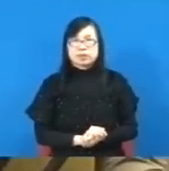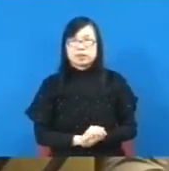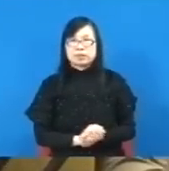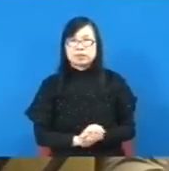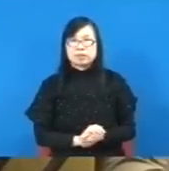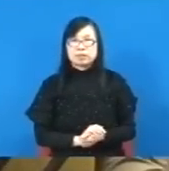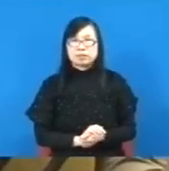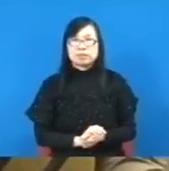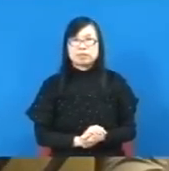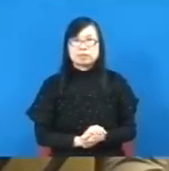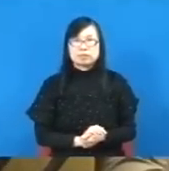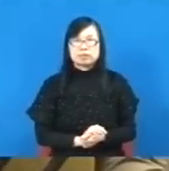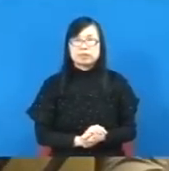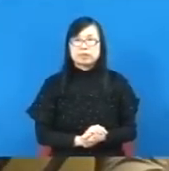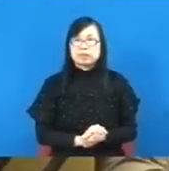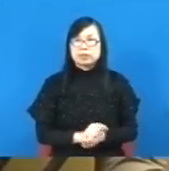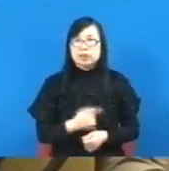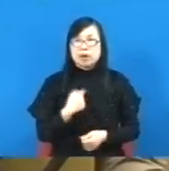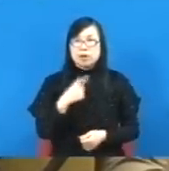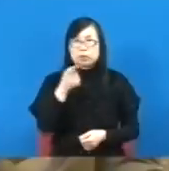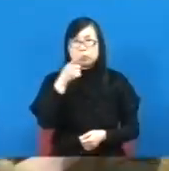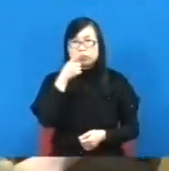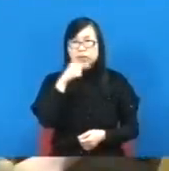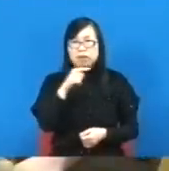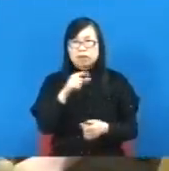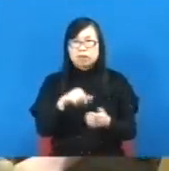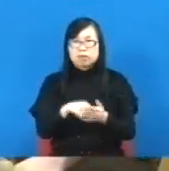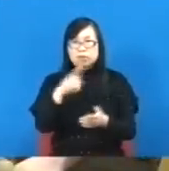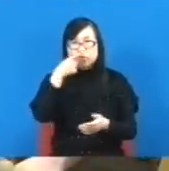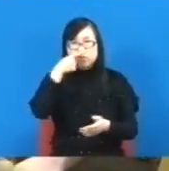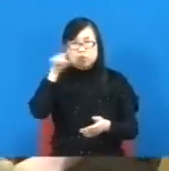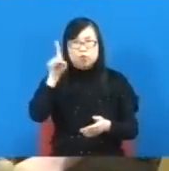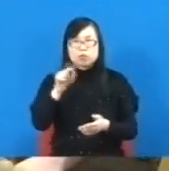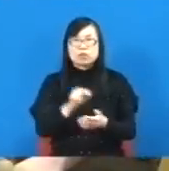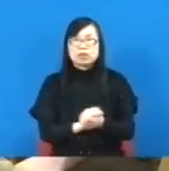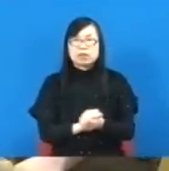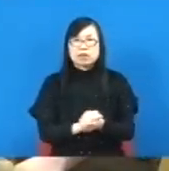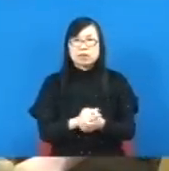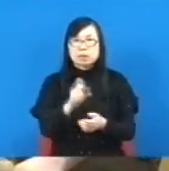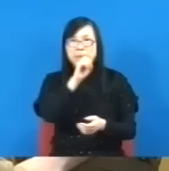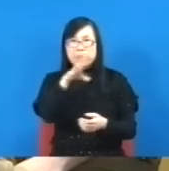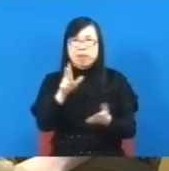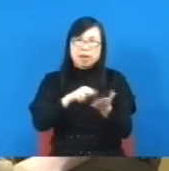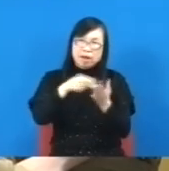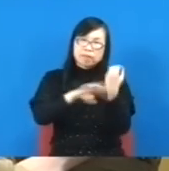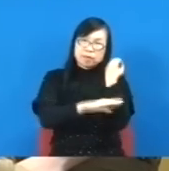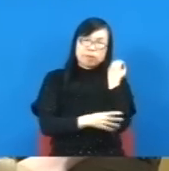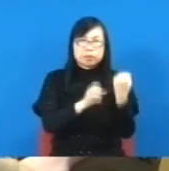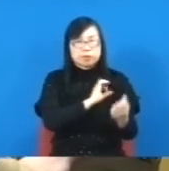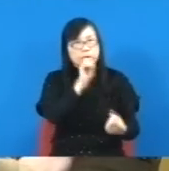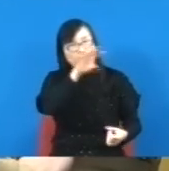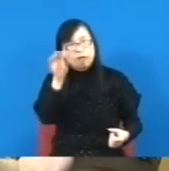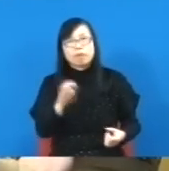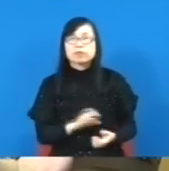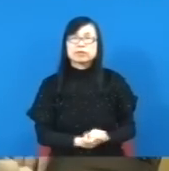呢個人係好煩。 我覺得最串到佢嗰個叫鬱敏，喺嗰陣時喺立法會喺度扮温家寶講嘢嗰下，我真係